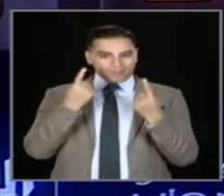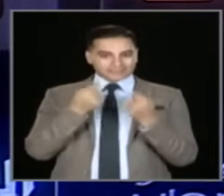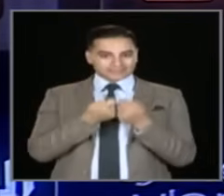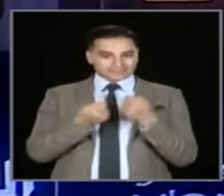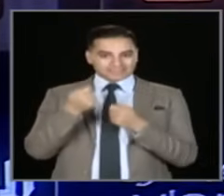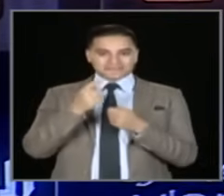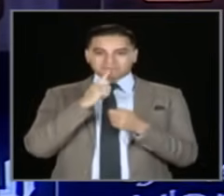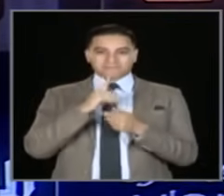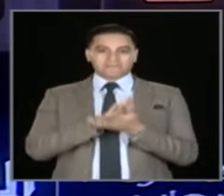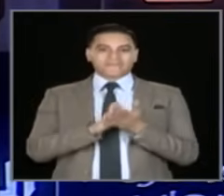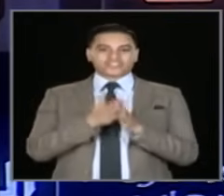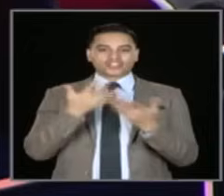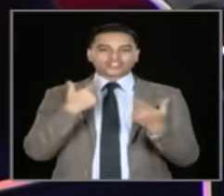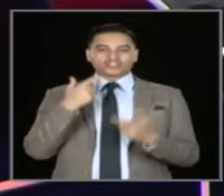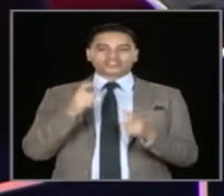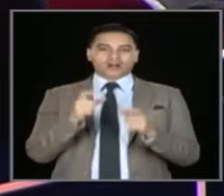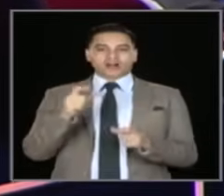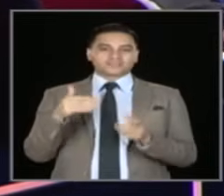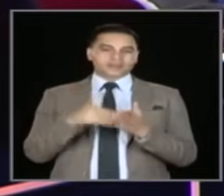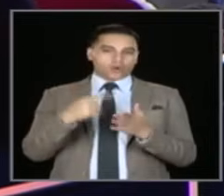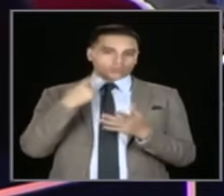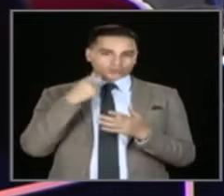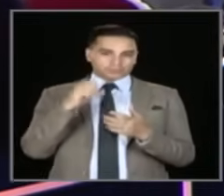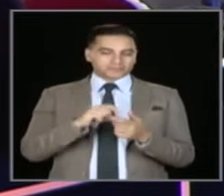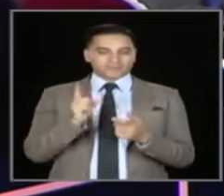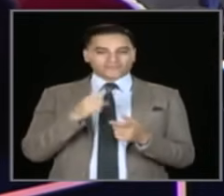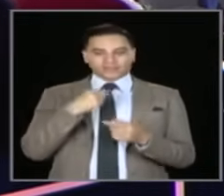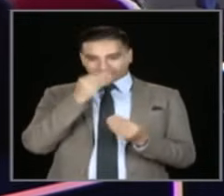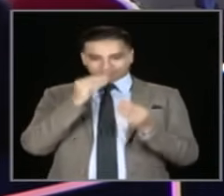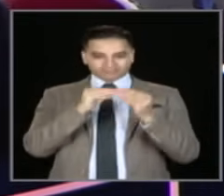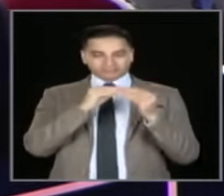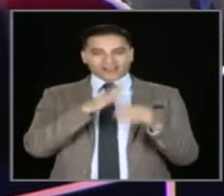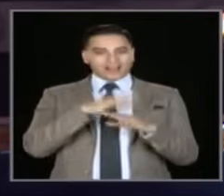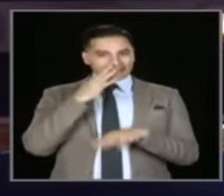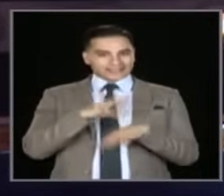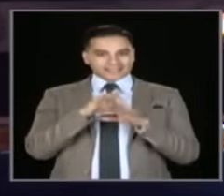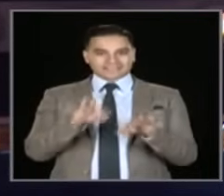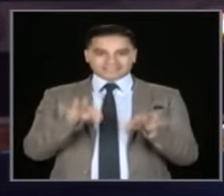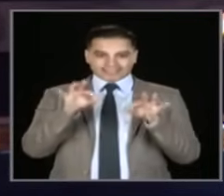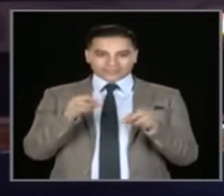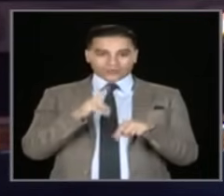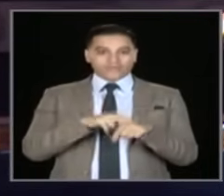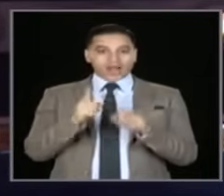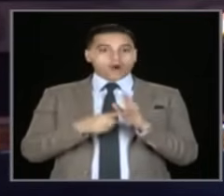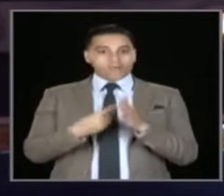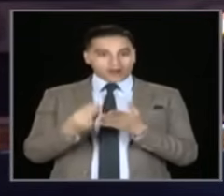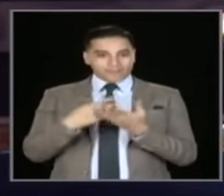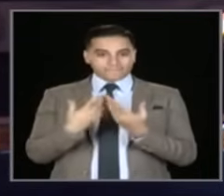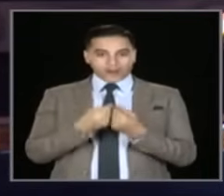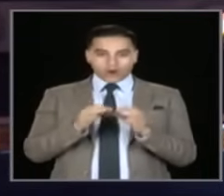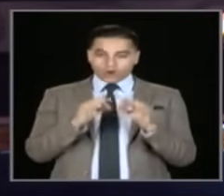مفيش حد اصلا بيطلع خسران، يعني كفاية ان احنا تعرفنا على ناس جديدة. ودي اول مشاركة ليكي، انضميتي